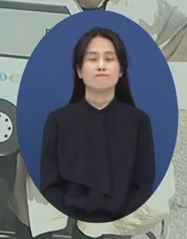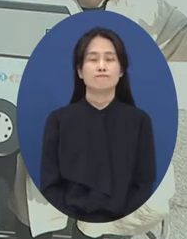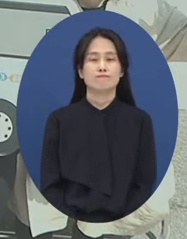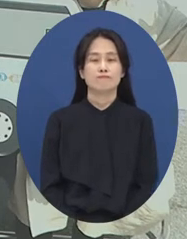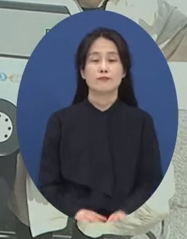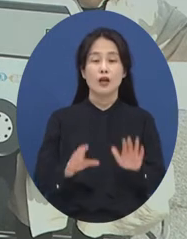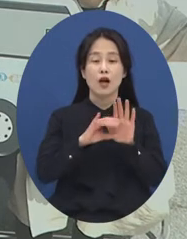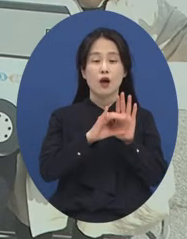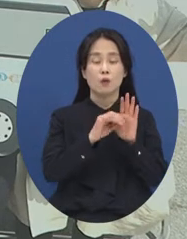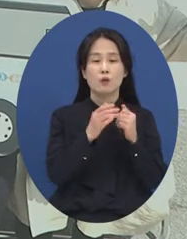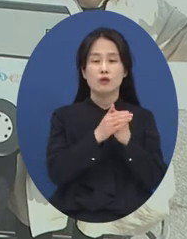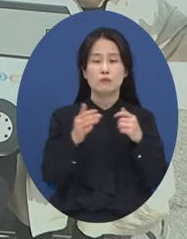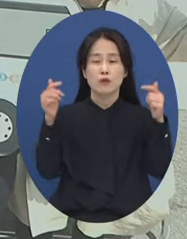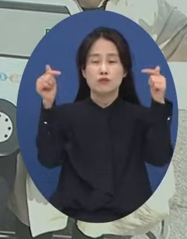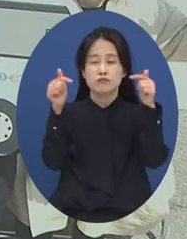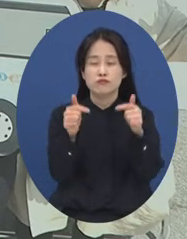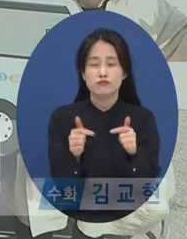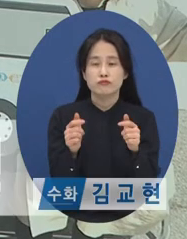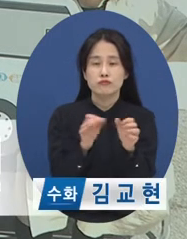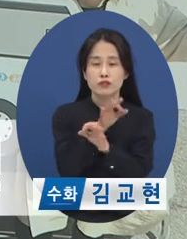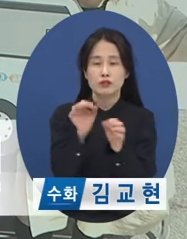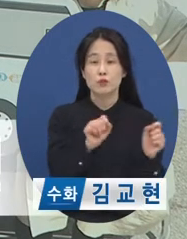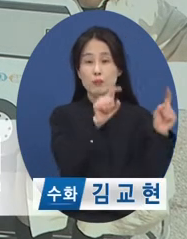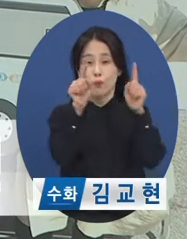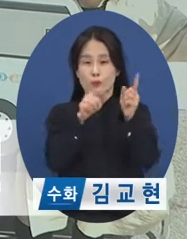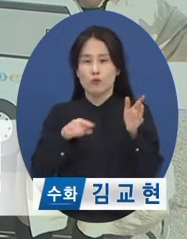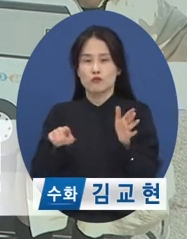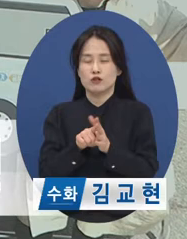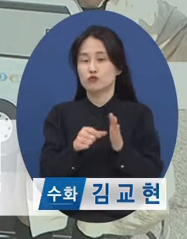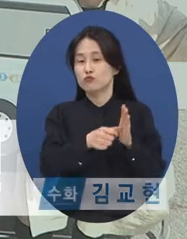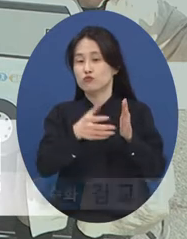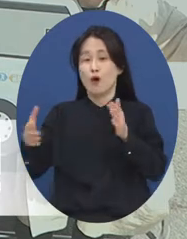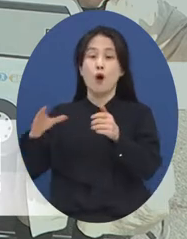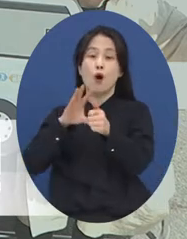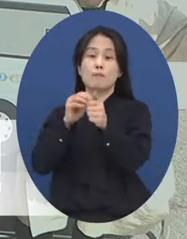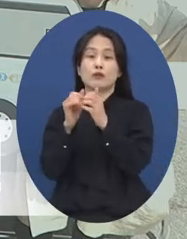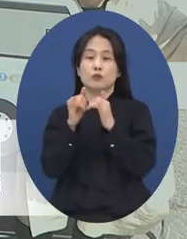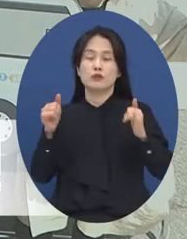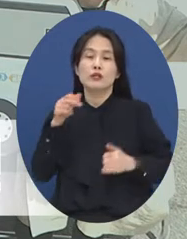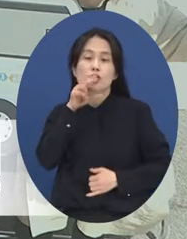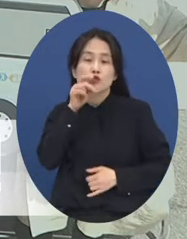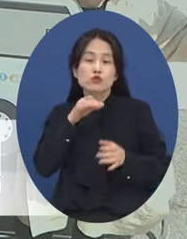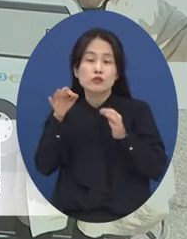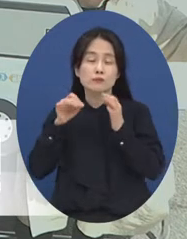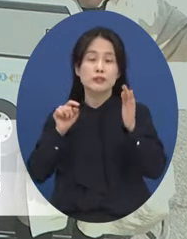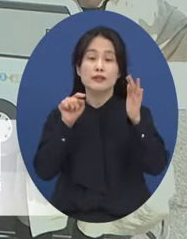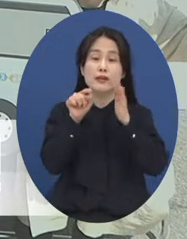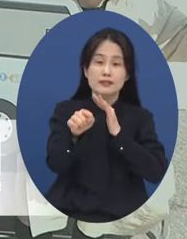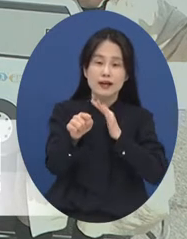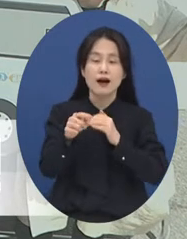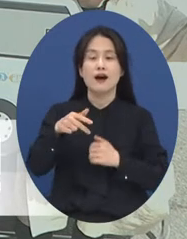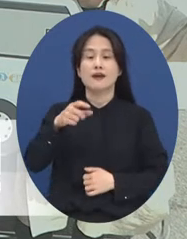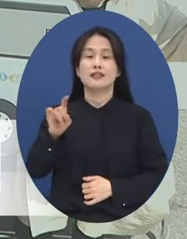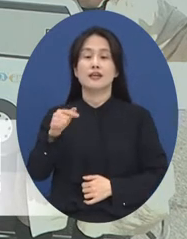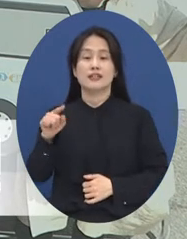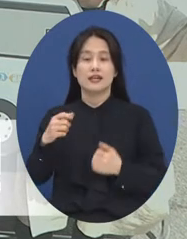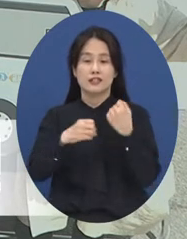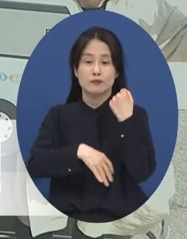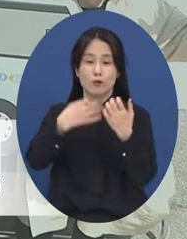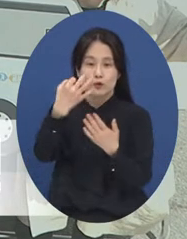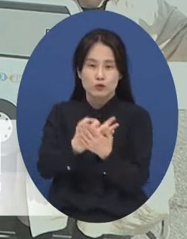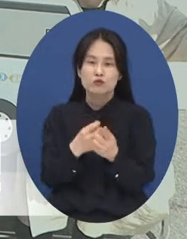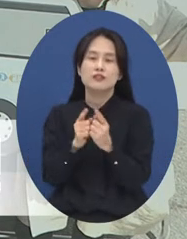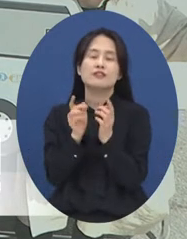경기도가 코로나19로 위축된 지역 경제를 살리기 위해 유명 방송인들이 골목 상권을 찾아가 경기도 재난기본소득을